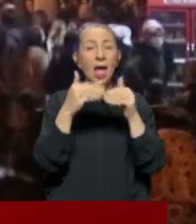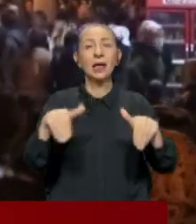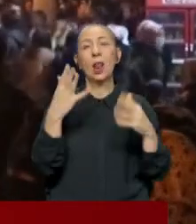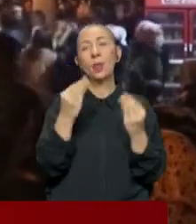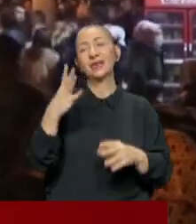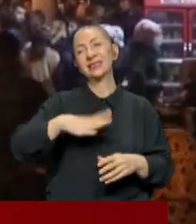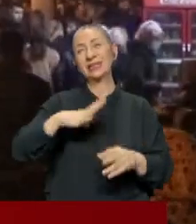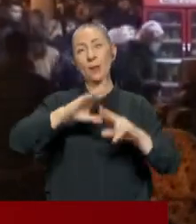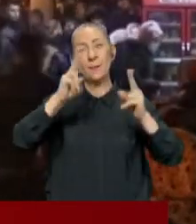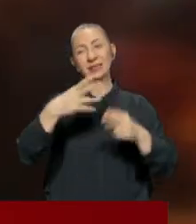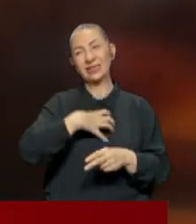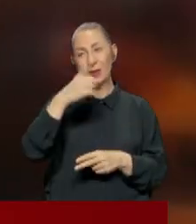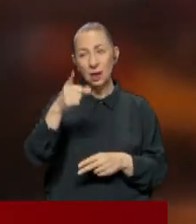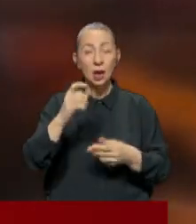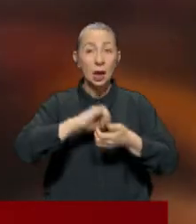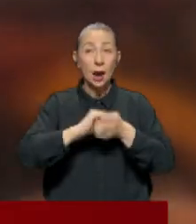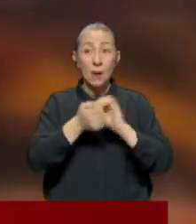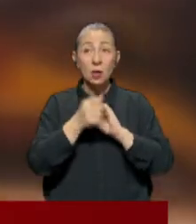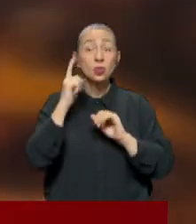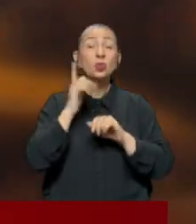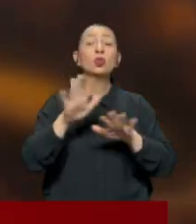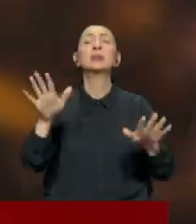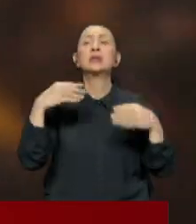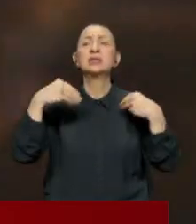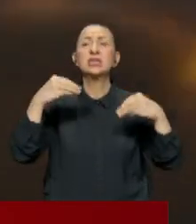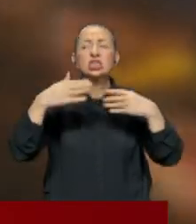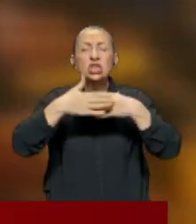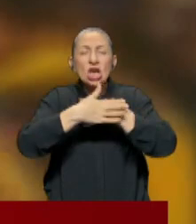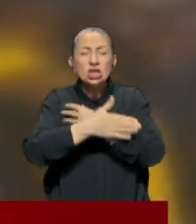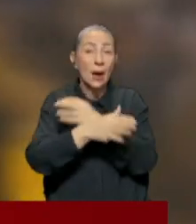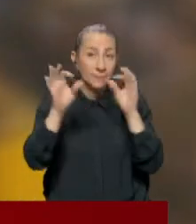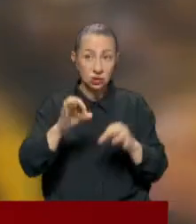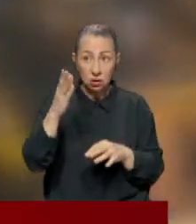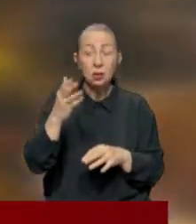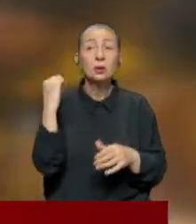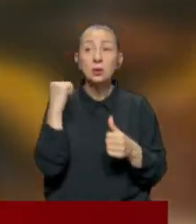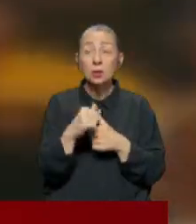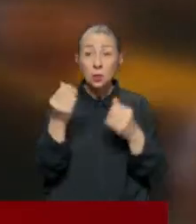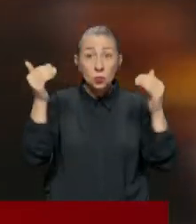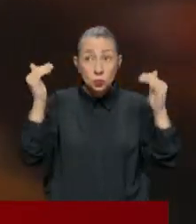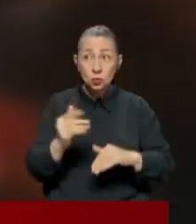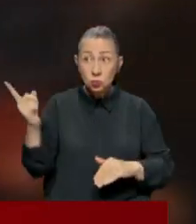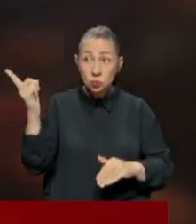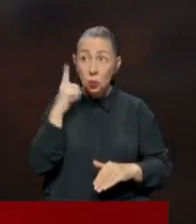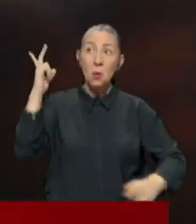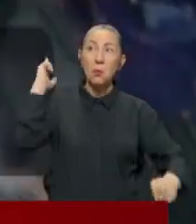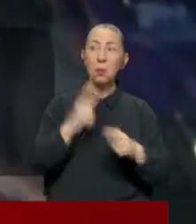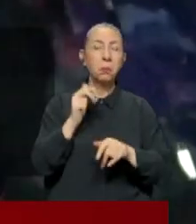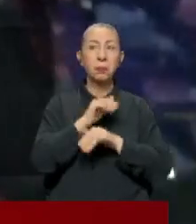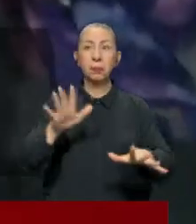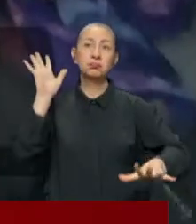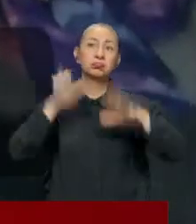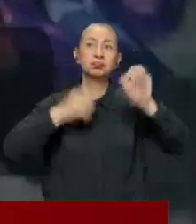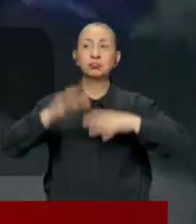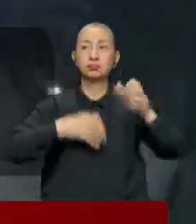engel olmak istedi mağaza sahibi. Kampanya duyurulmadı, satış gece yarısı başlatıldı. Yine de ucuzluk haberi hızla yayıldı.